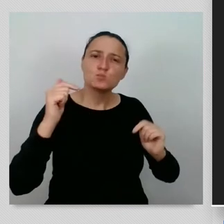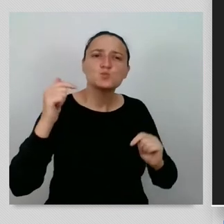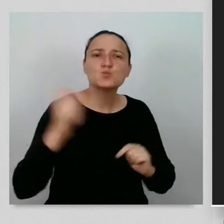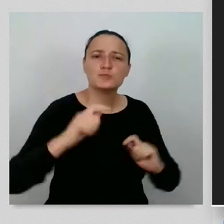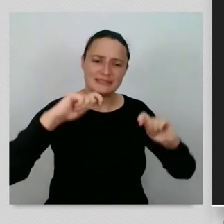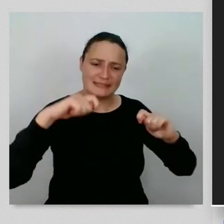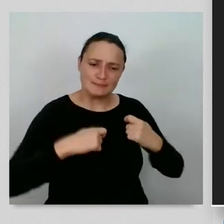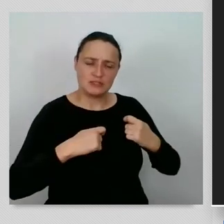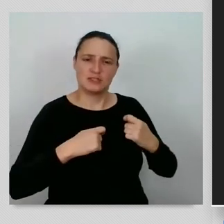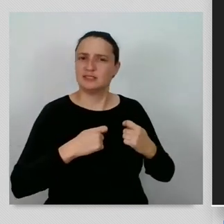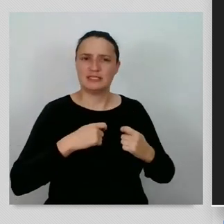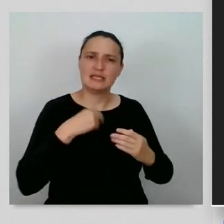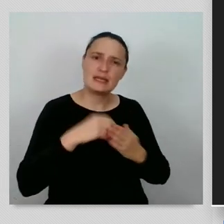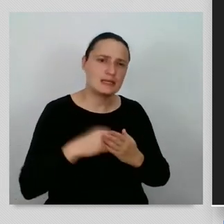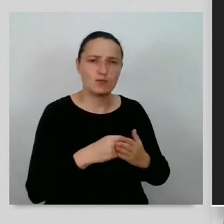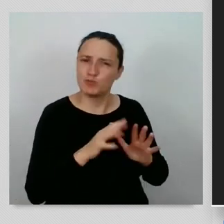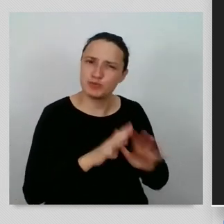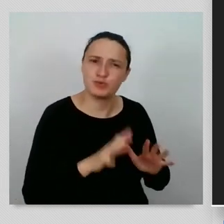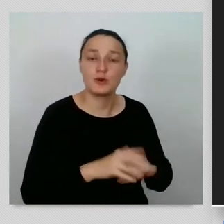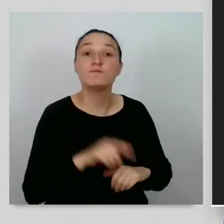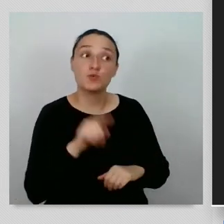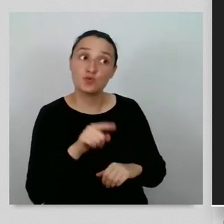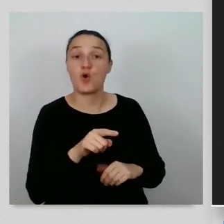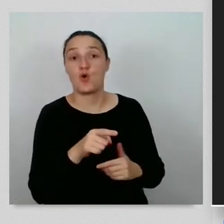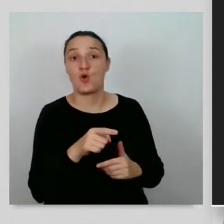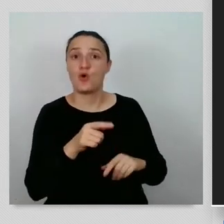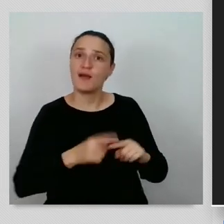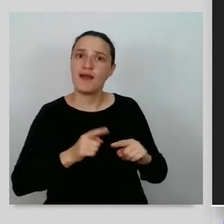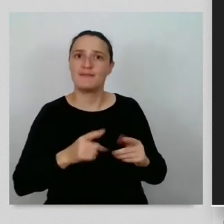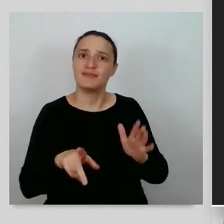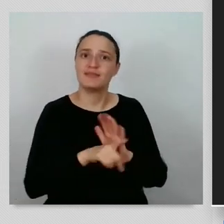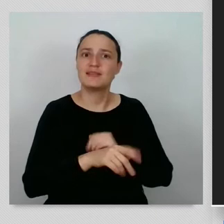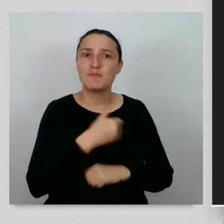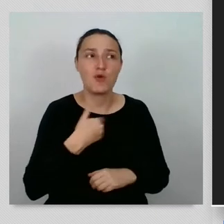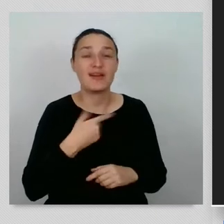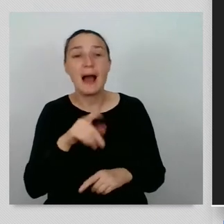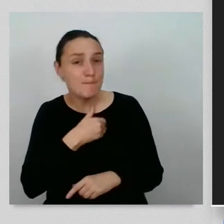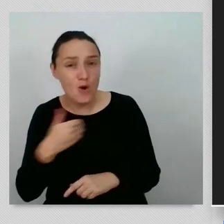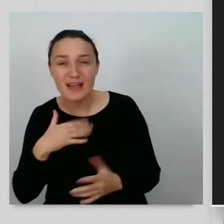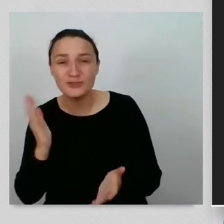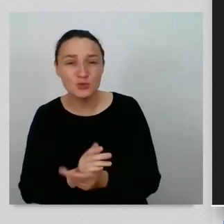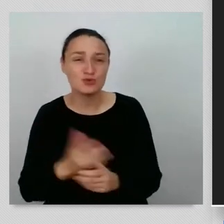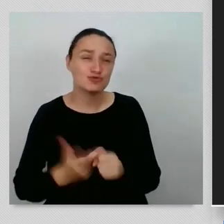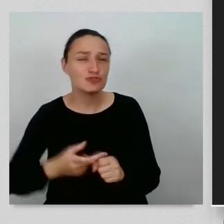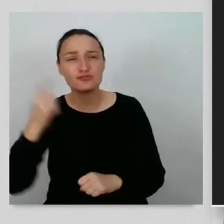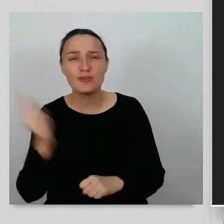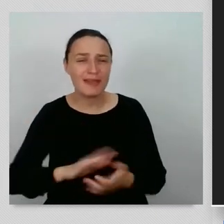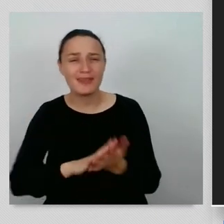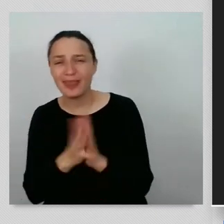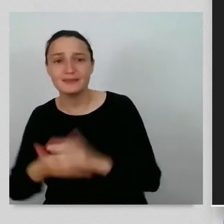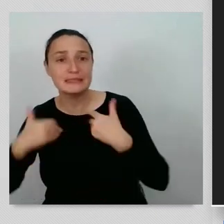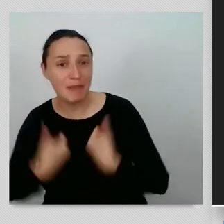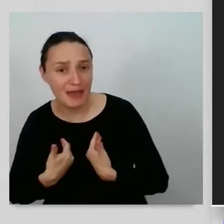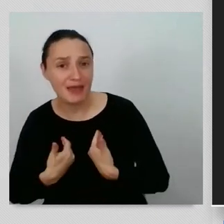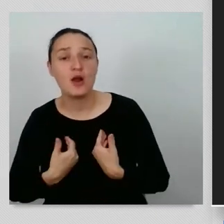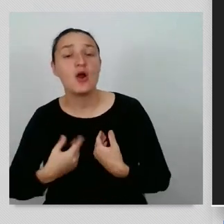to też jest taki element, który wychodzi naprzeciw Polakom, powiedziałabym, tak, zmęczonym transformacją, ale z drugiej strony nam